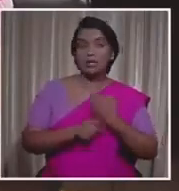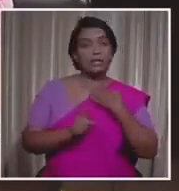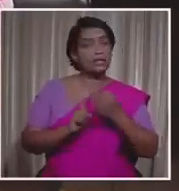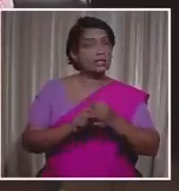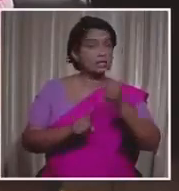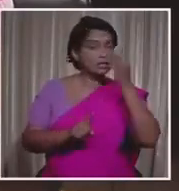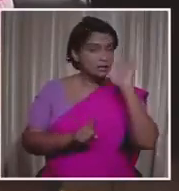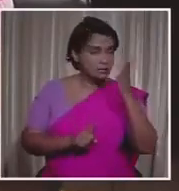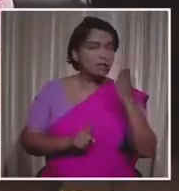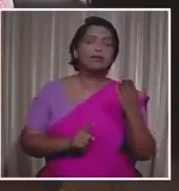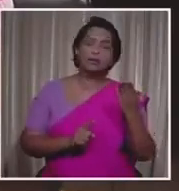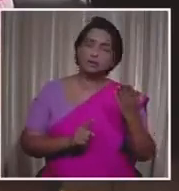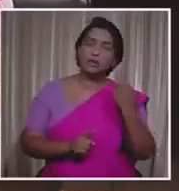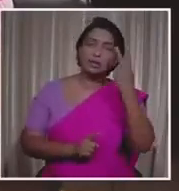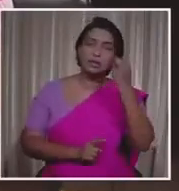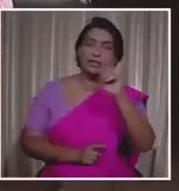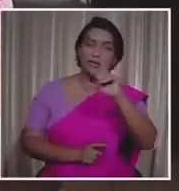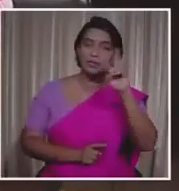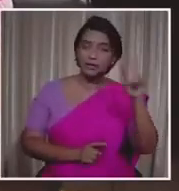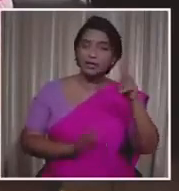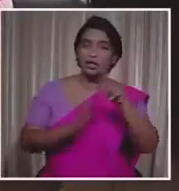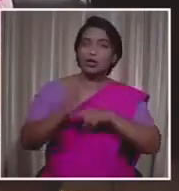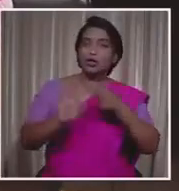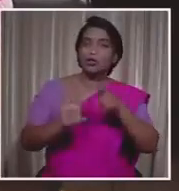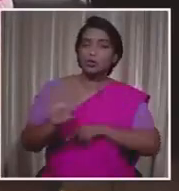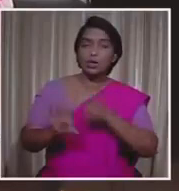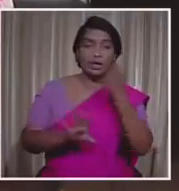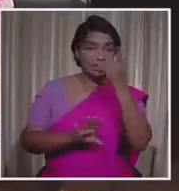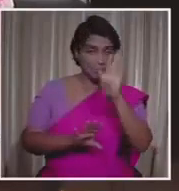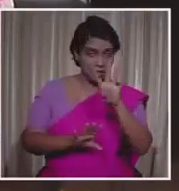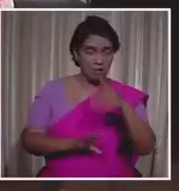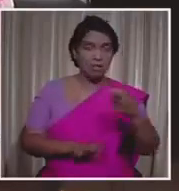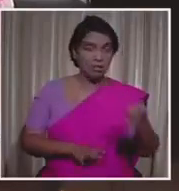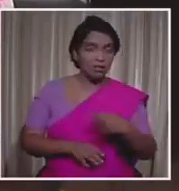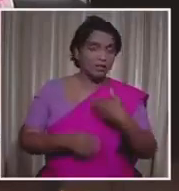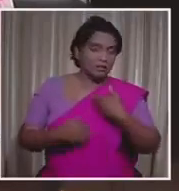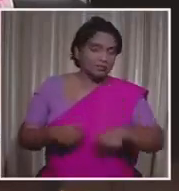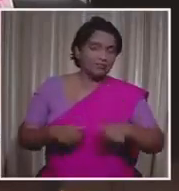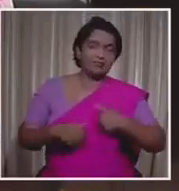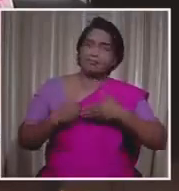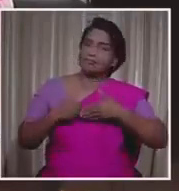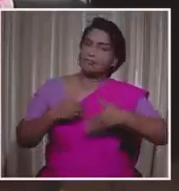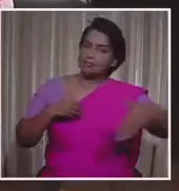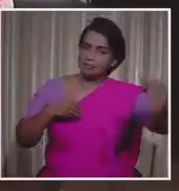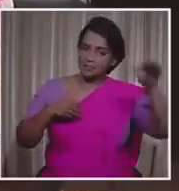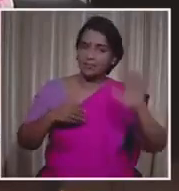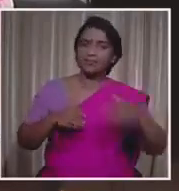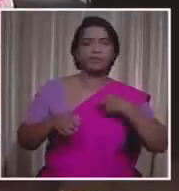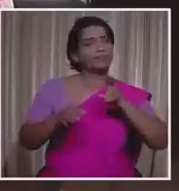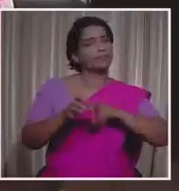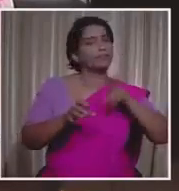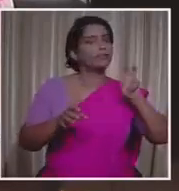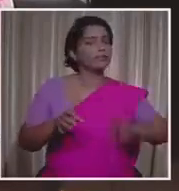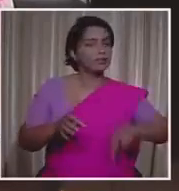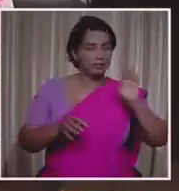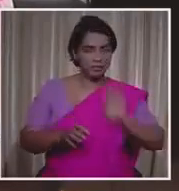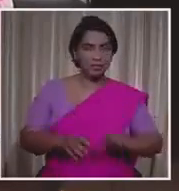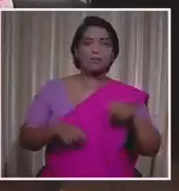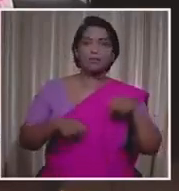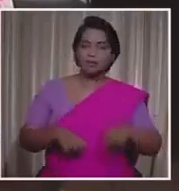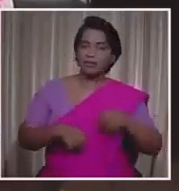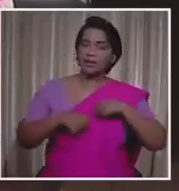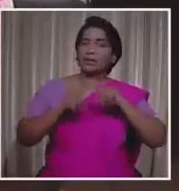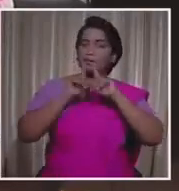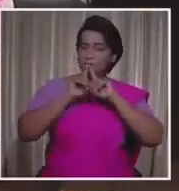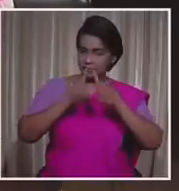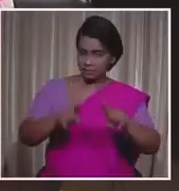ජනාධිපති ධූරයෙන් 2022 ජූලි මාස 14 වන දින සිට ක්‍රියාත්මක වන පරිදි ඉල්ලා අස්වන බව මෙයින්